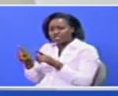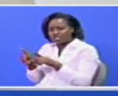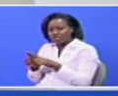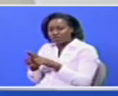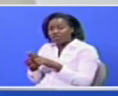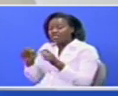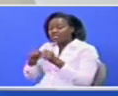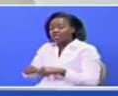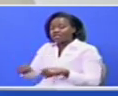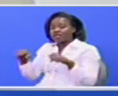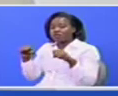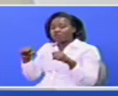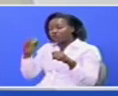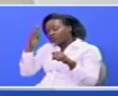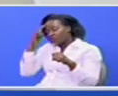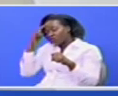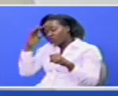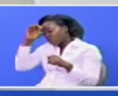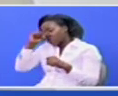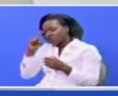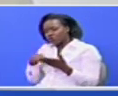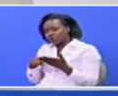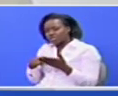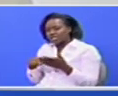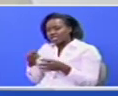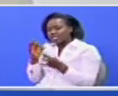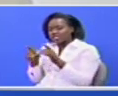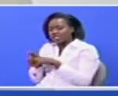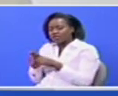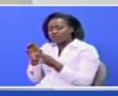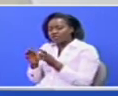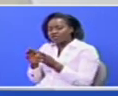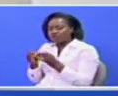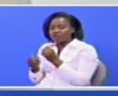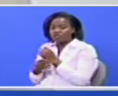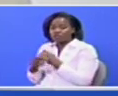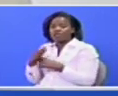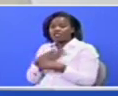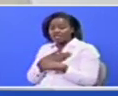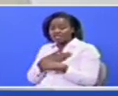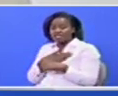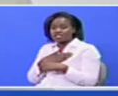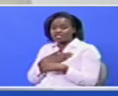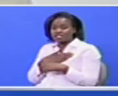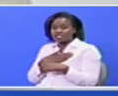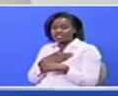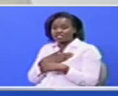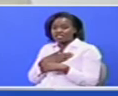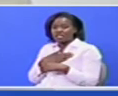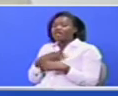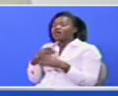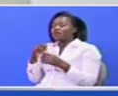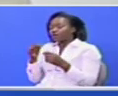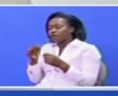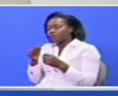uwezo kujua nini hawana. Na wakijua ile kitu hana, wakieleza sisi, tuna uwezo ya kuwasiliana na wale wenzetu kama National